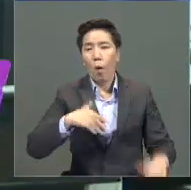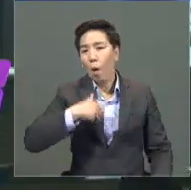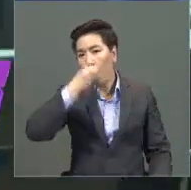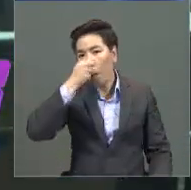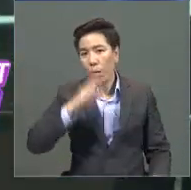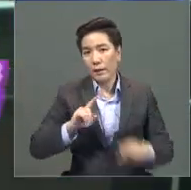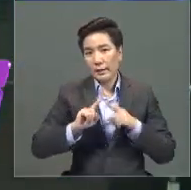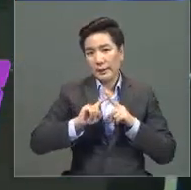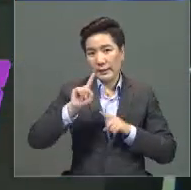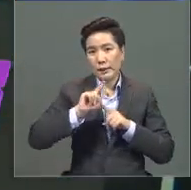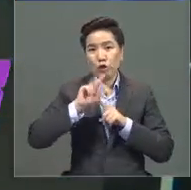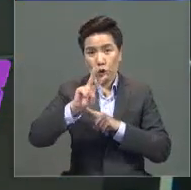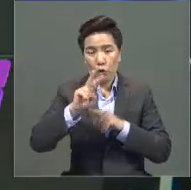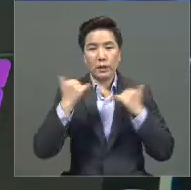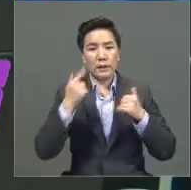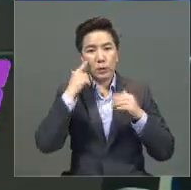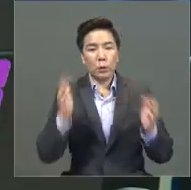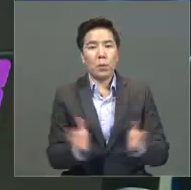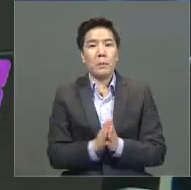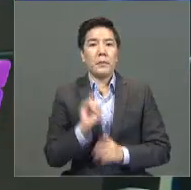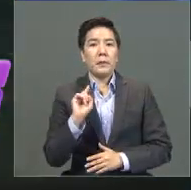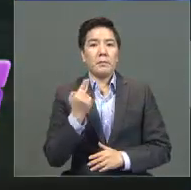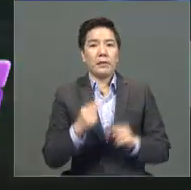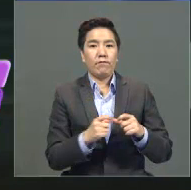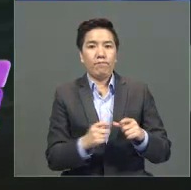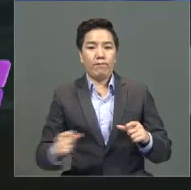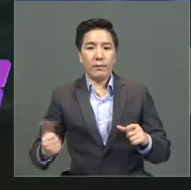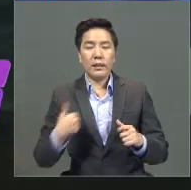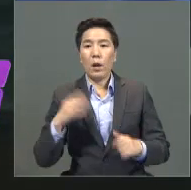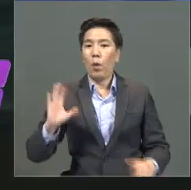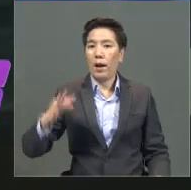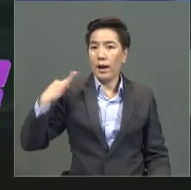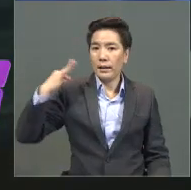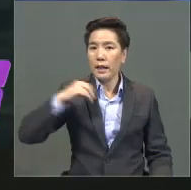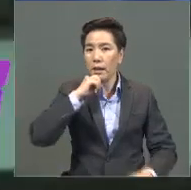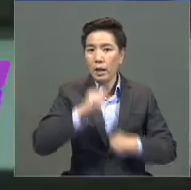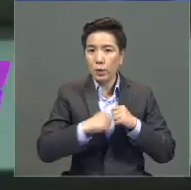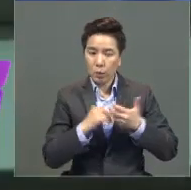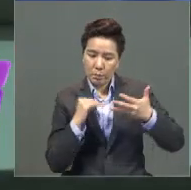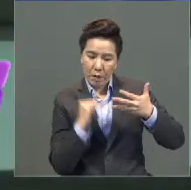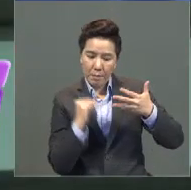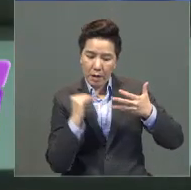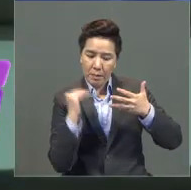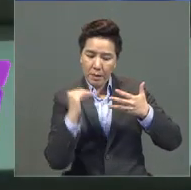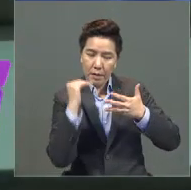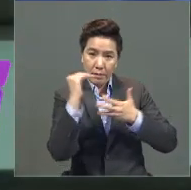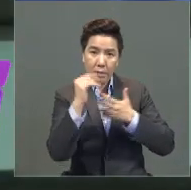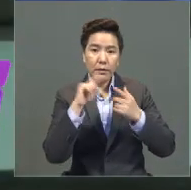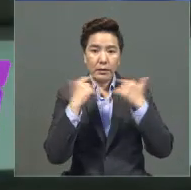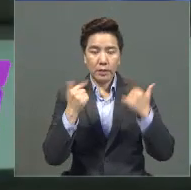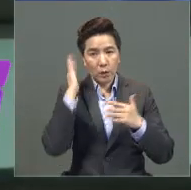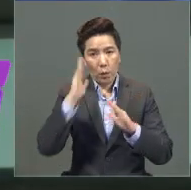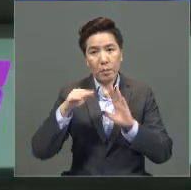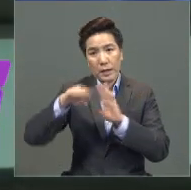จะลองในมนุษย์ระยะที่ 1และระยะที่ 2จำนวน 10,000บาทครับหรือยศาสตร์สมัครตามช่วงอายุพร้อมกับย้ำว่าทุกขั้นตอน